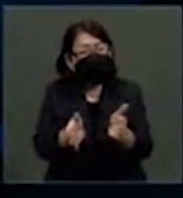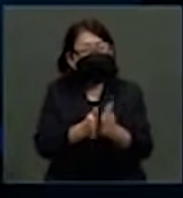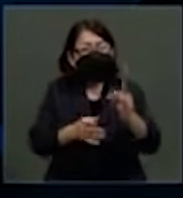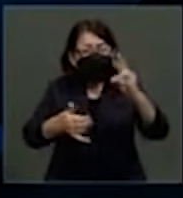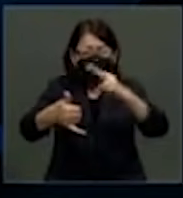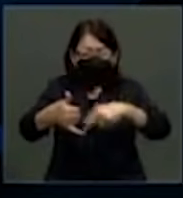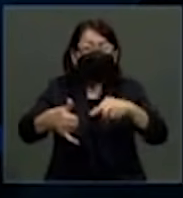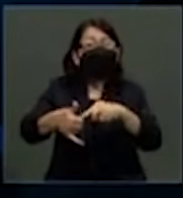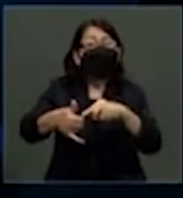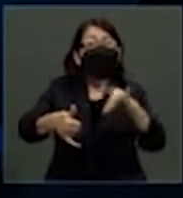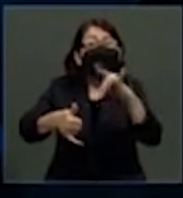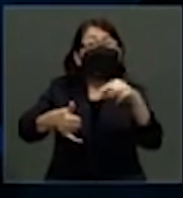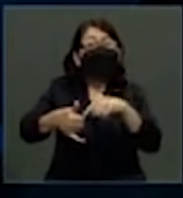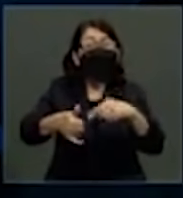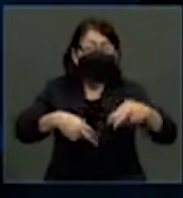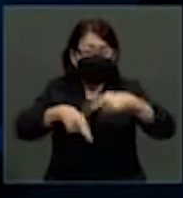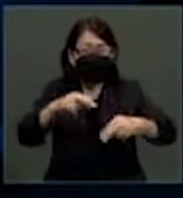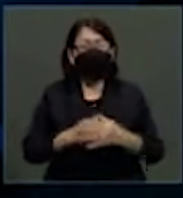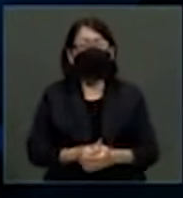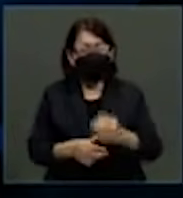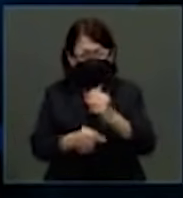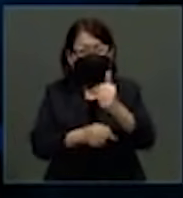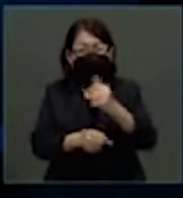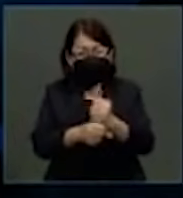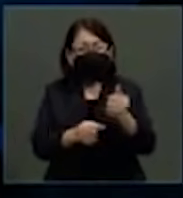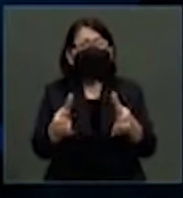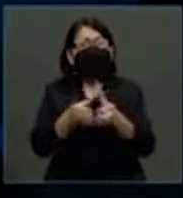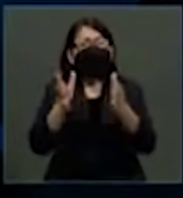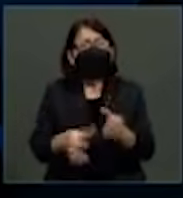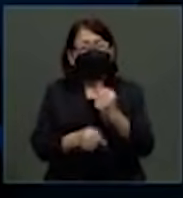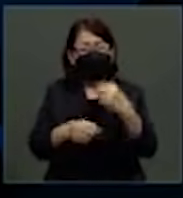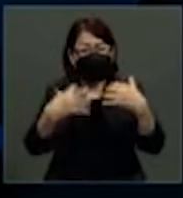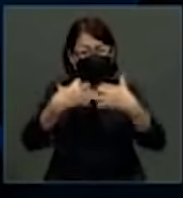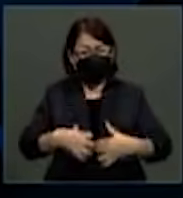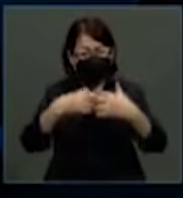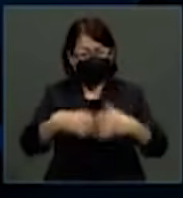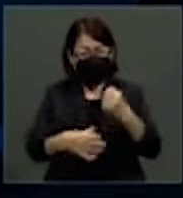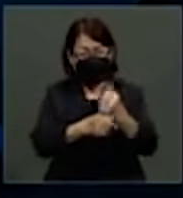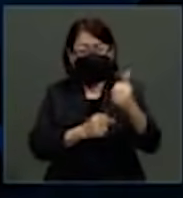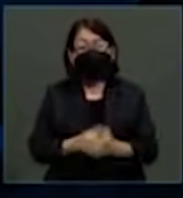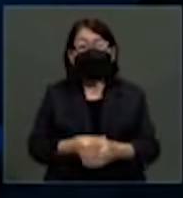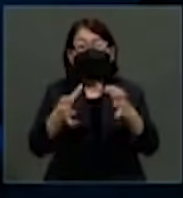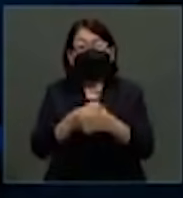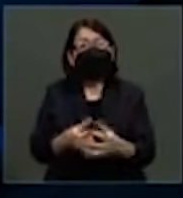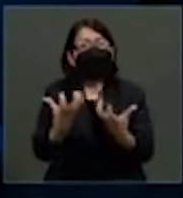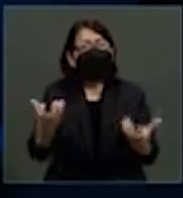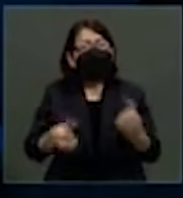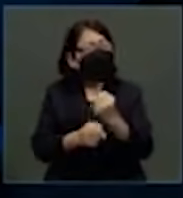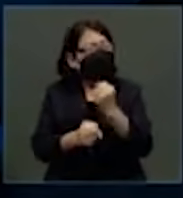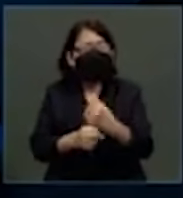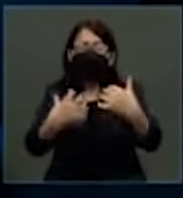าความปลอดภัยงานด้านเกษตรกรรมประมงปศุสัตว์หรือการตรวจรักษาสัตว์ นะครับอัน